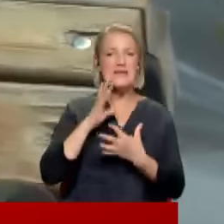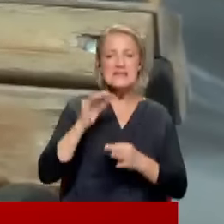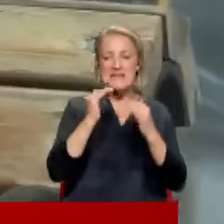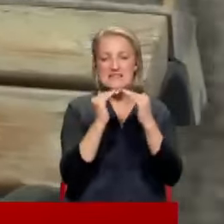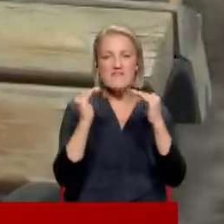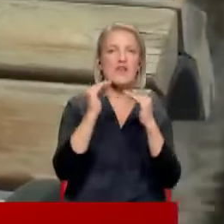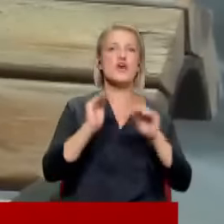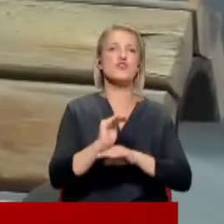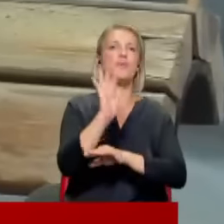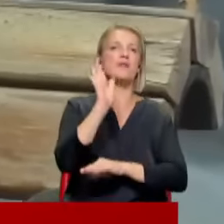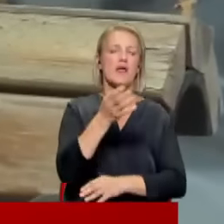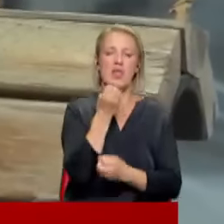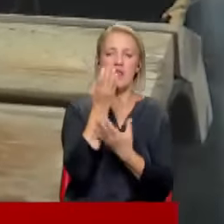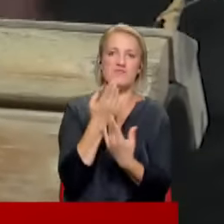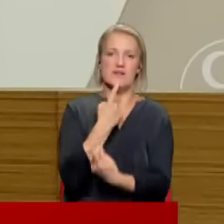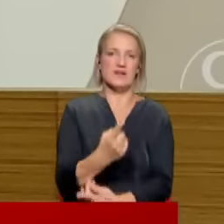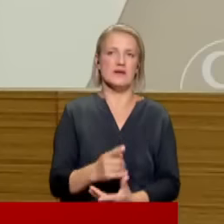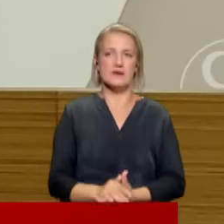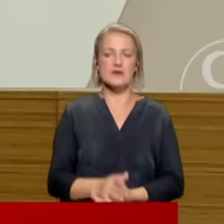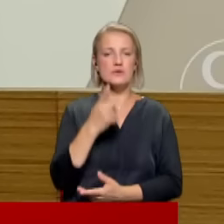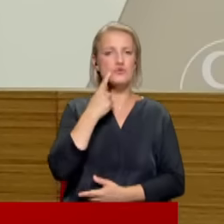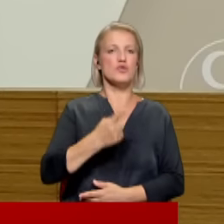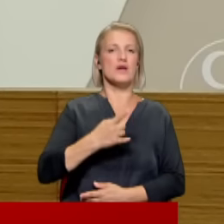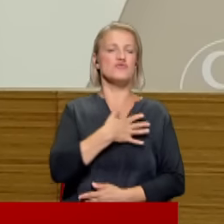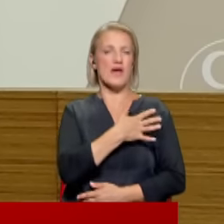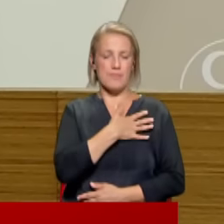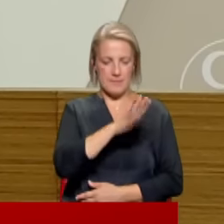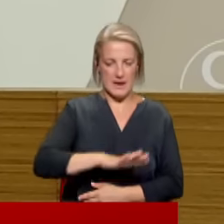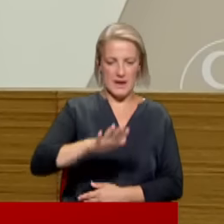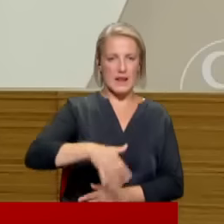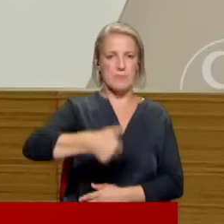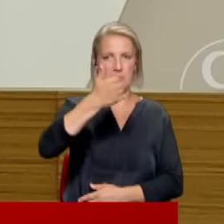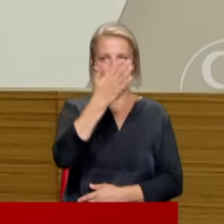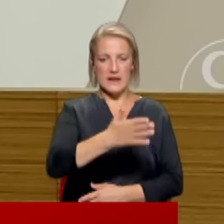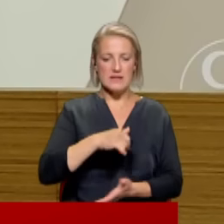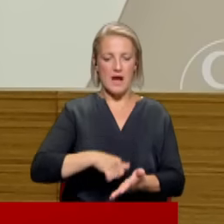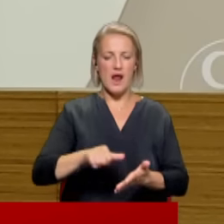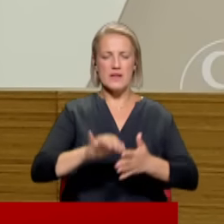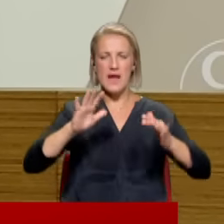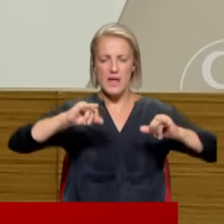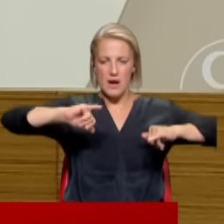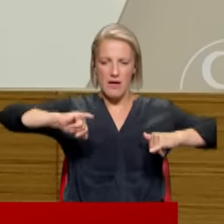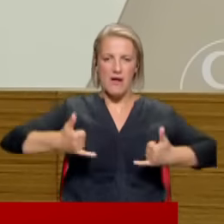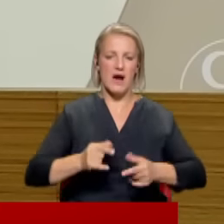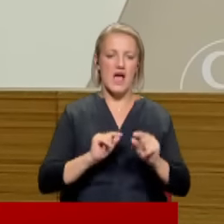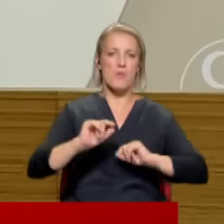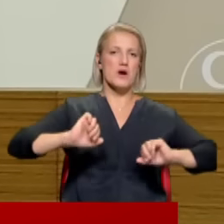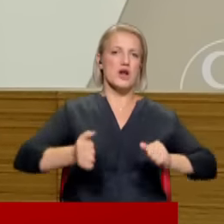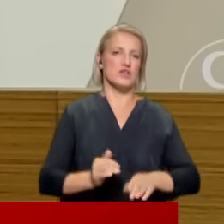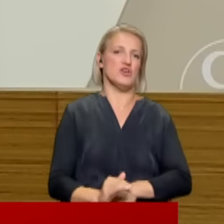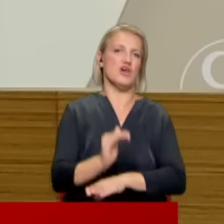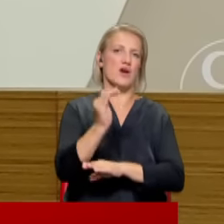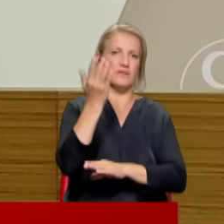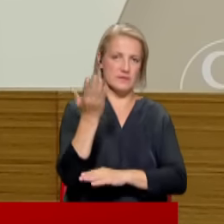seviyede yaşamadıklarını dedi muhalefet Cumhuriyet Halk Partisi genel başkanının tarihin en ağır ekonomik krizinin yaşandığını